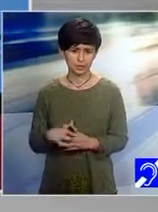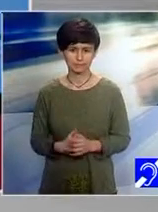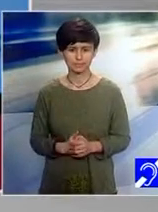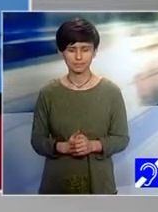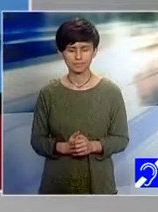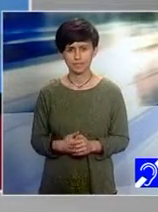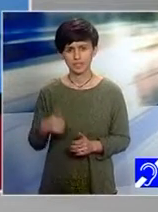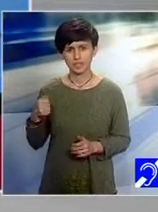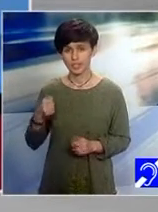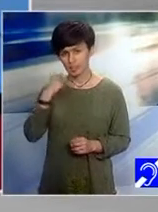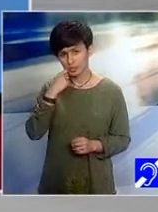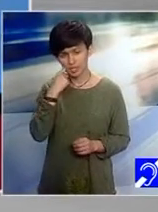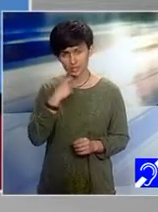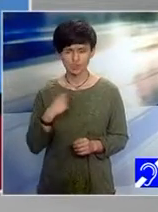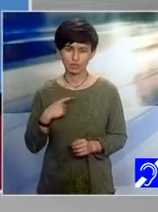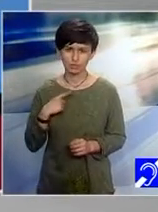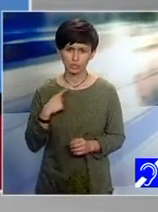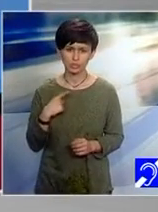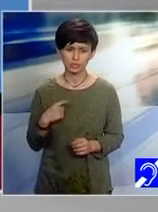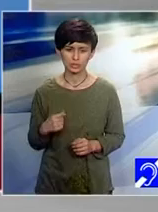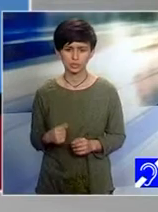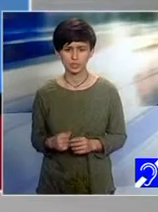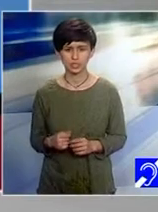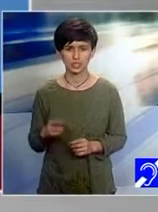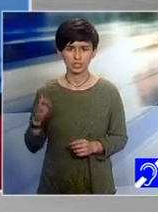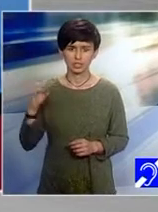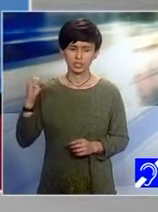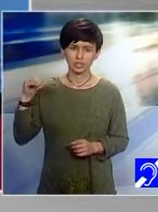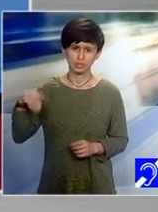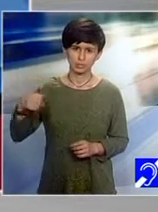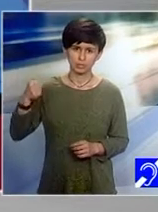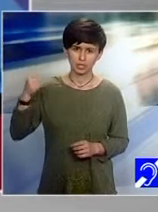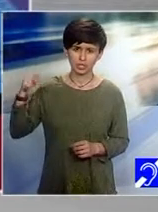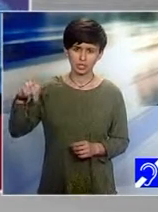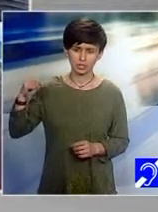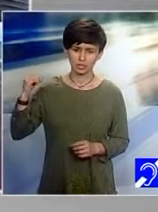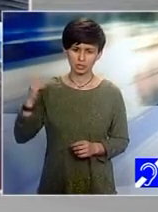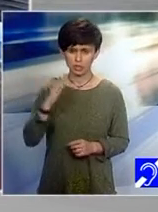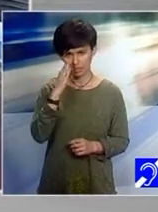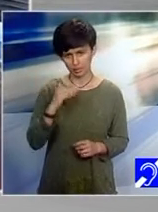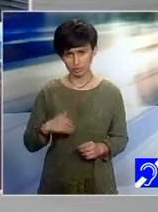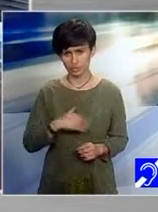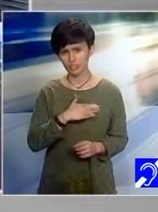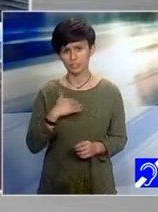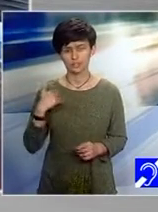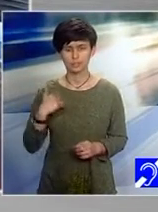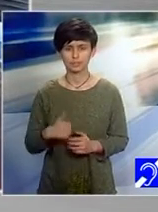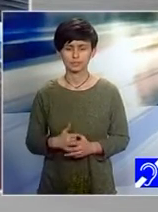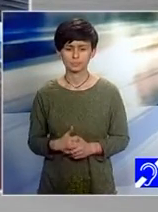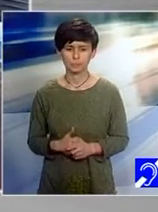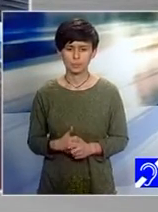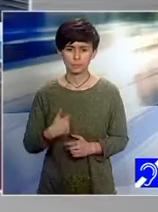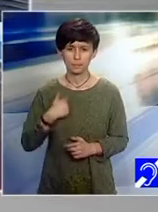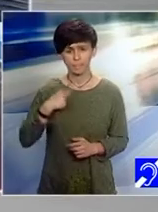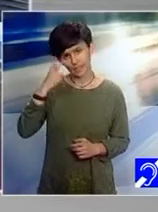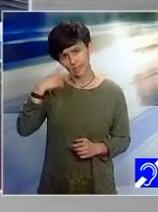Transilvania, armenii de aici, din Cluj, ei sunt romano-catolici în principal, dar și armeano-catolici. Am